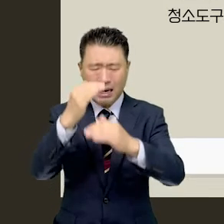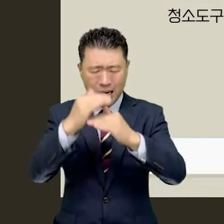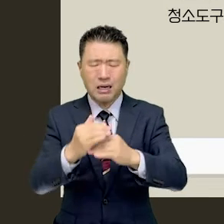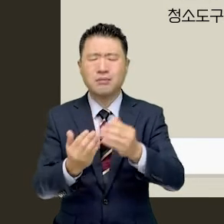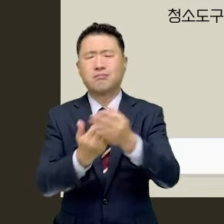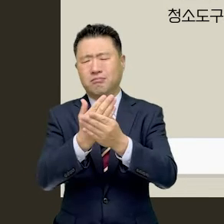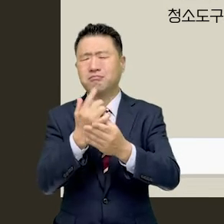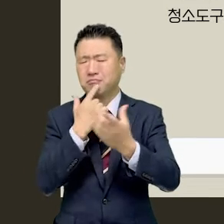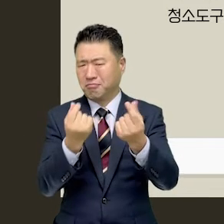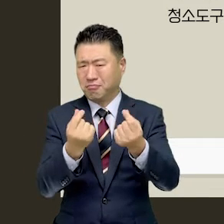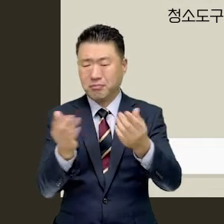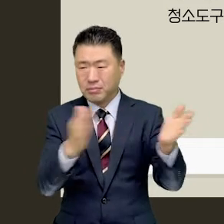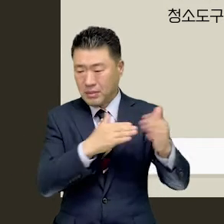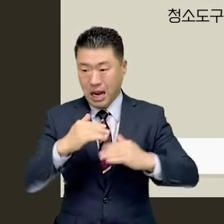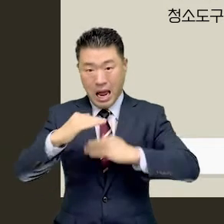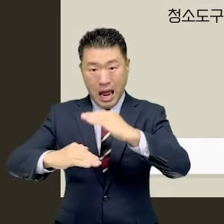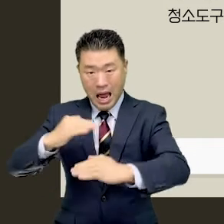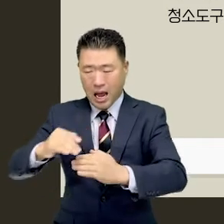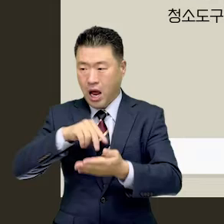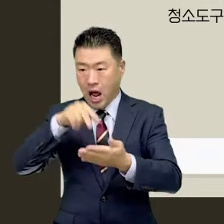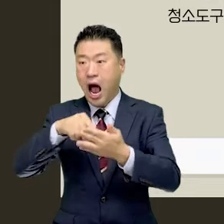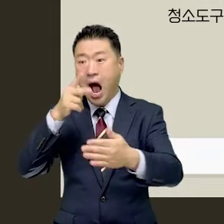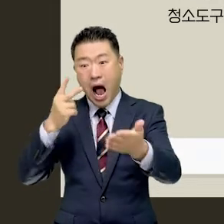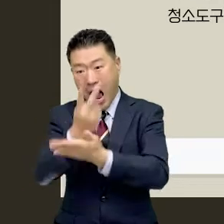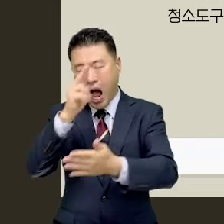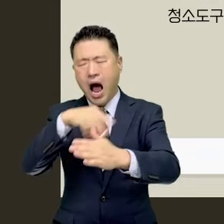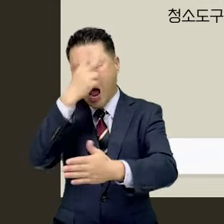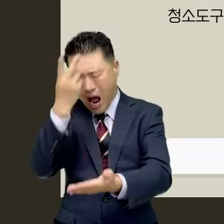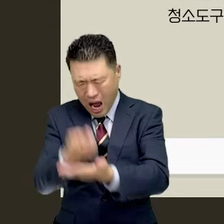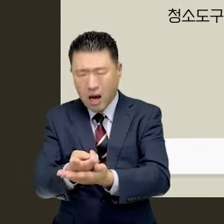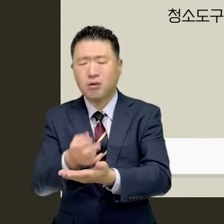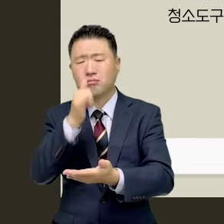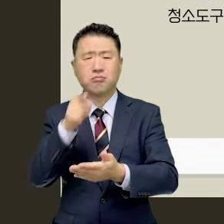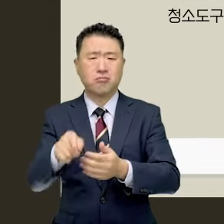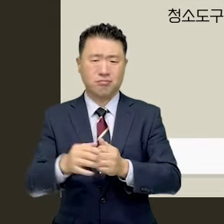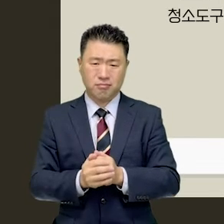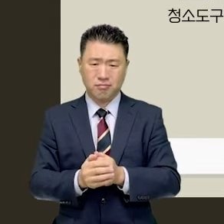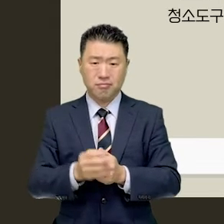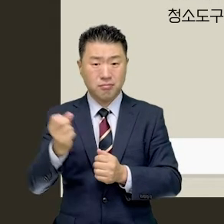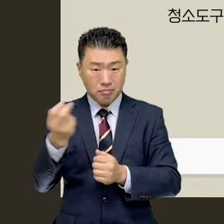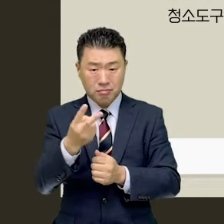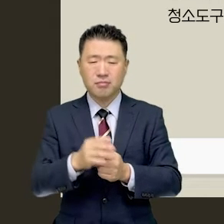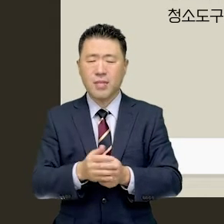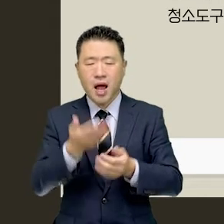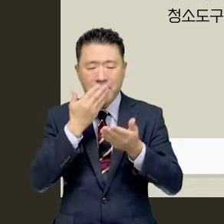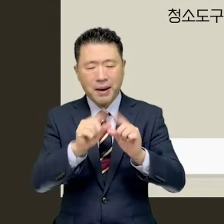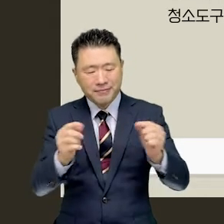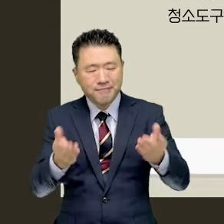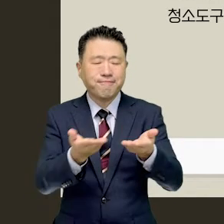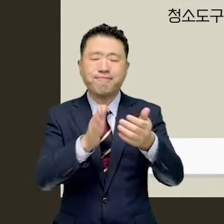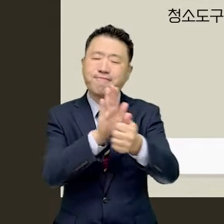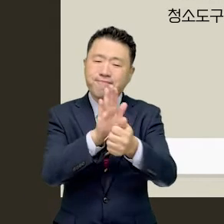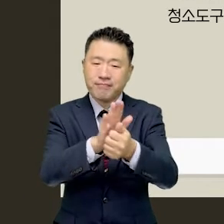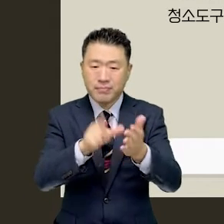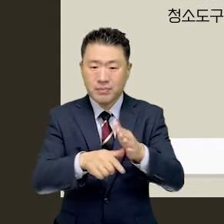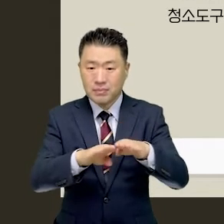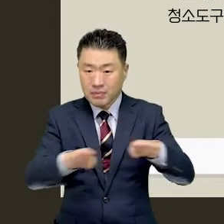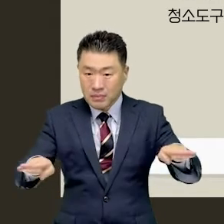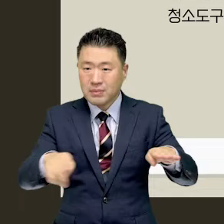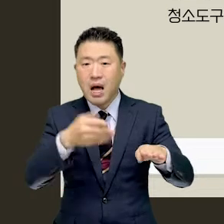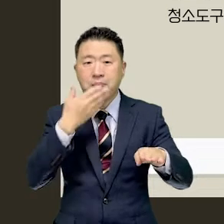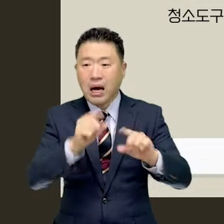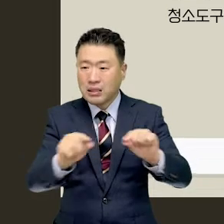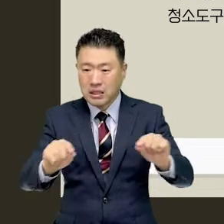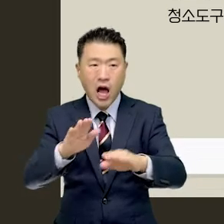사무실 계단을 내려오다 미끄러져 넘어지기도 합니다. 또한 급식 지원 업무 중 바닥에 떨어진 음식을 잘못 밟아